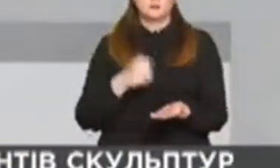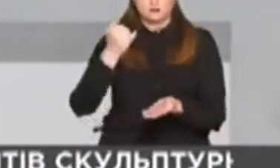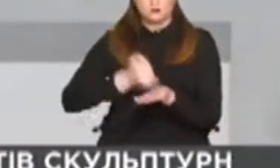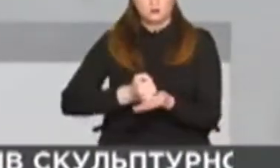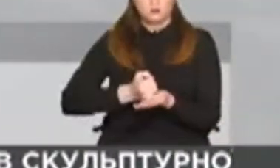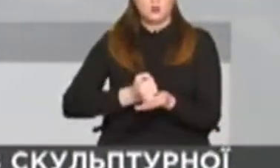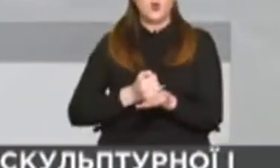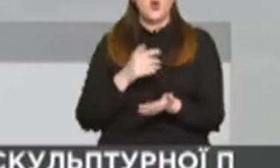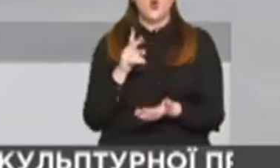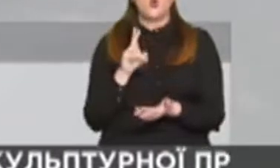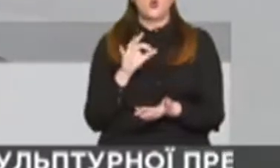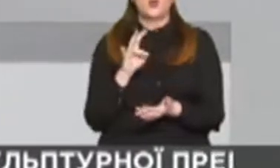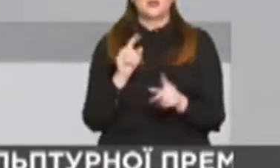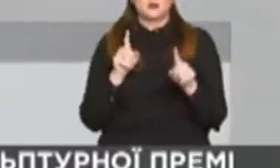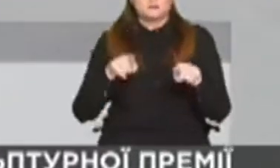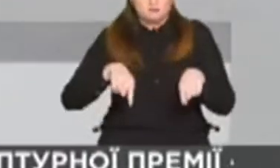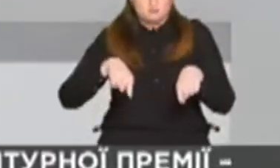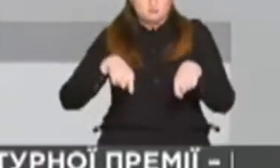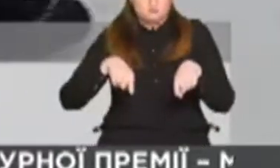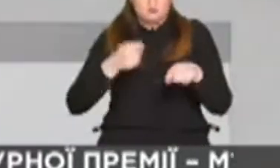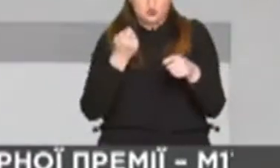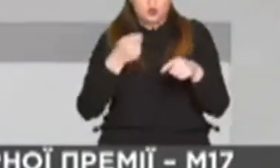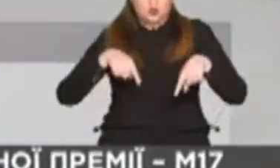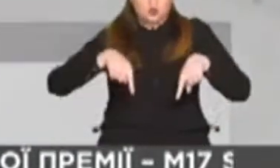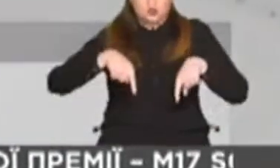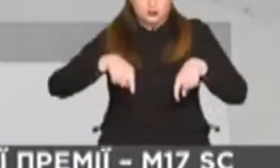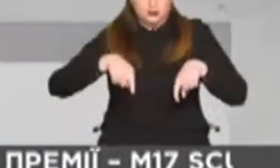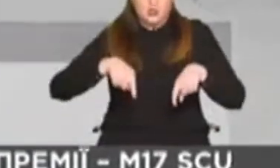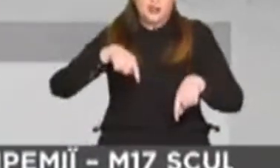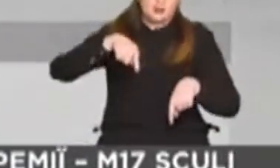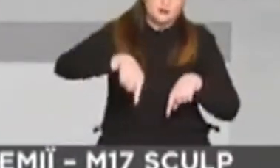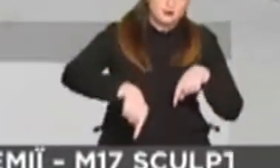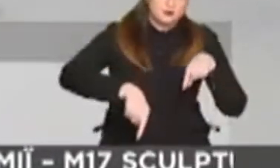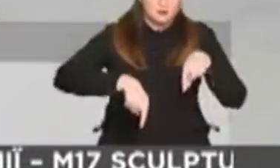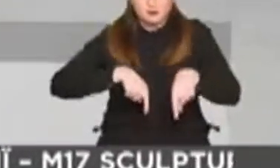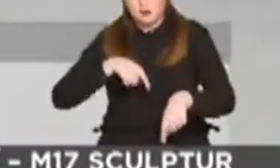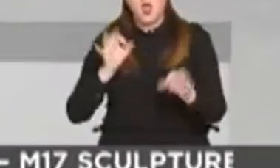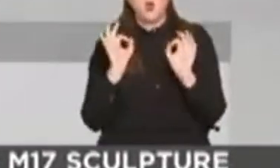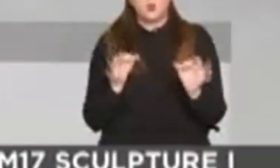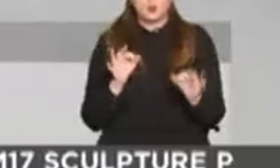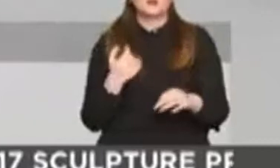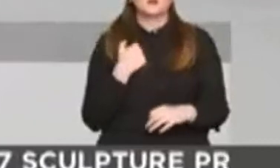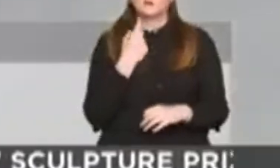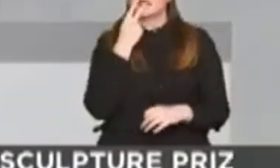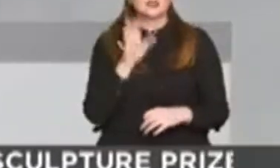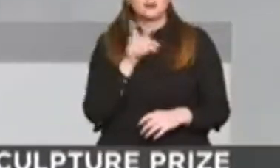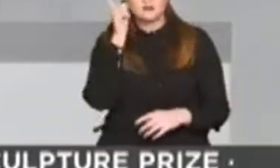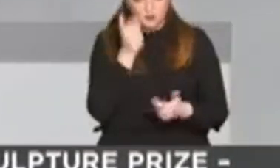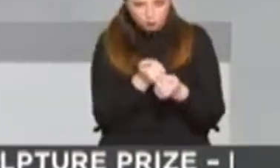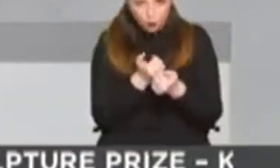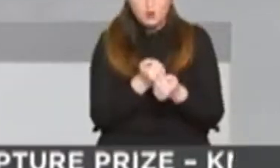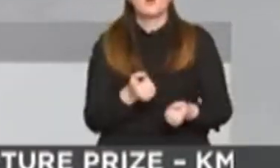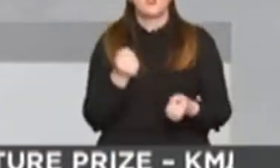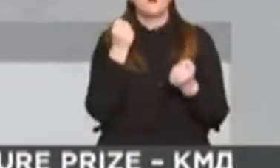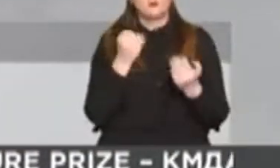ступнею, коліна повинні трошечки бути призігнутими, і йти повинні ми акуратно. В цей час ми не дивимося в телефон, ми